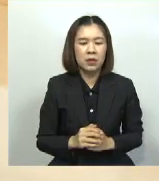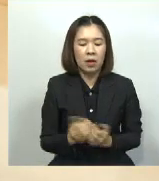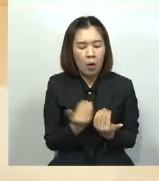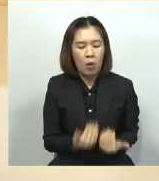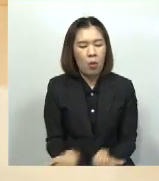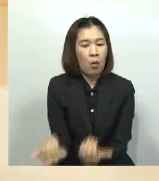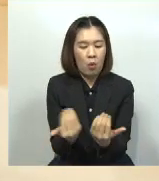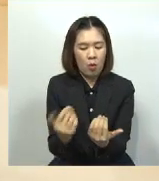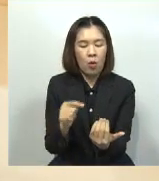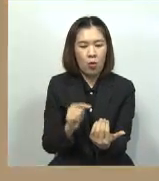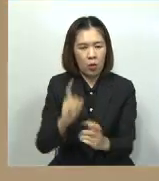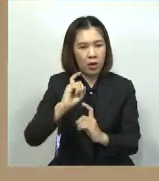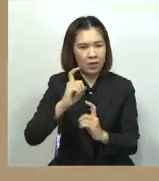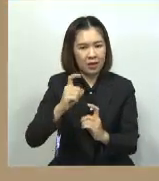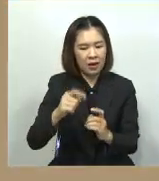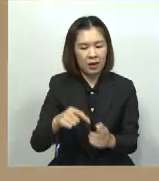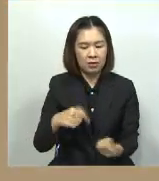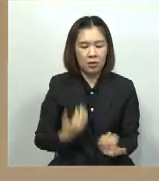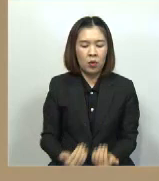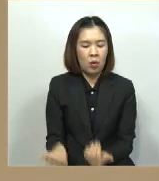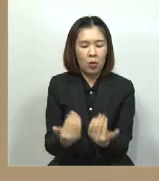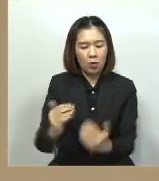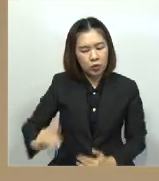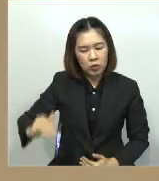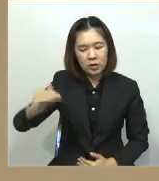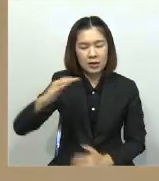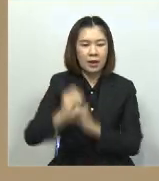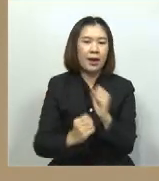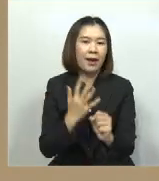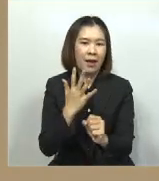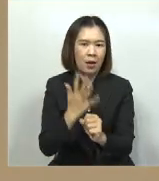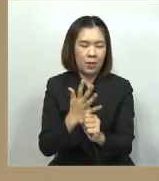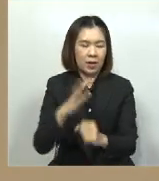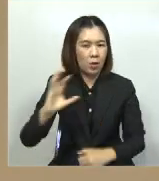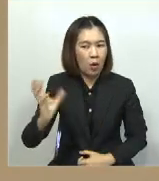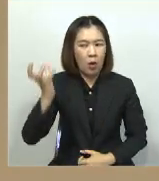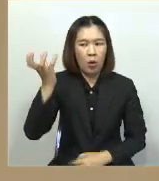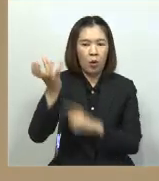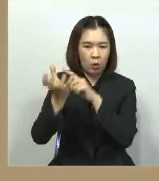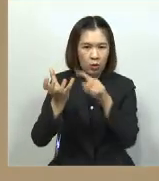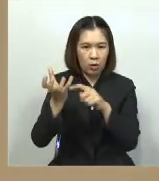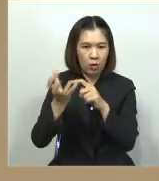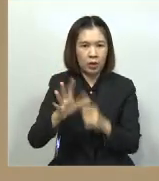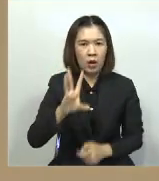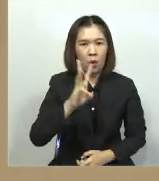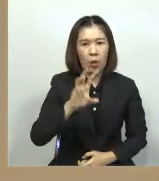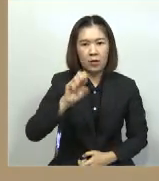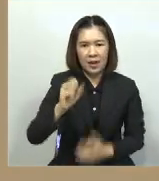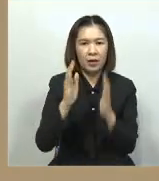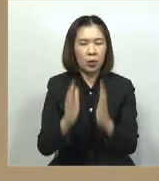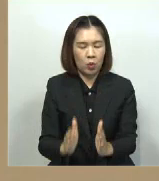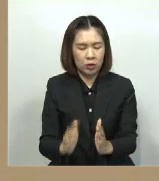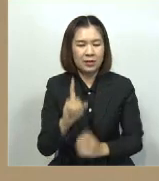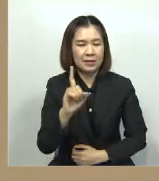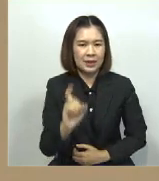ารกแรกเกิดถึง5ปีแต่ละปีจะมีเด็กทั่วโลกที่เสียชีวิตจากวัณโรคไม่น้อยกว่า 600,000 คน